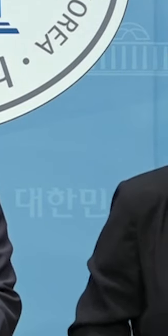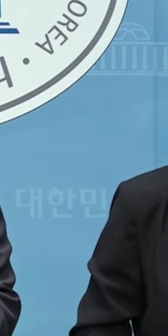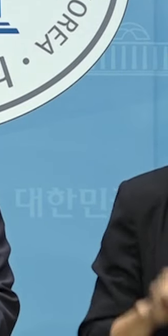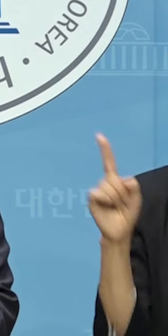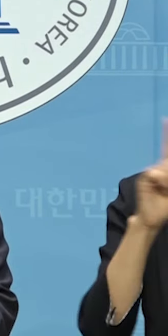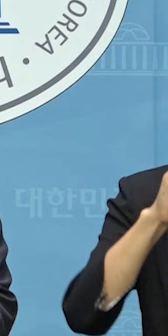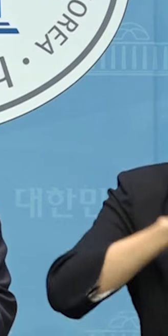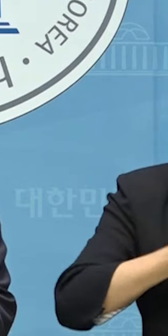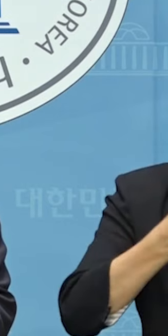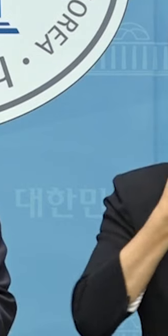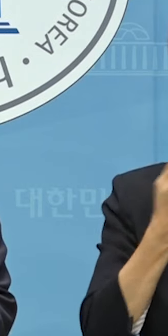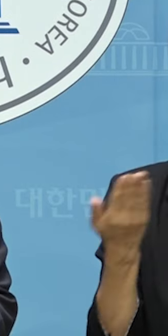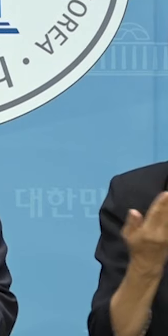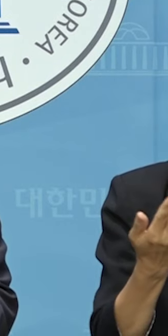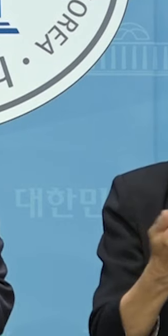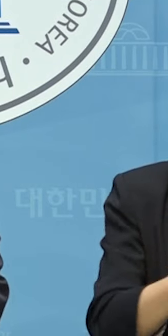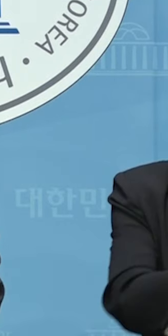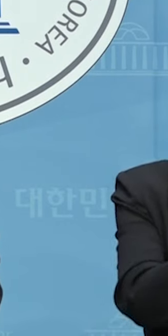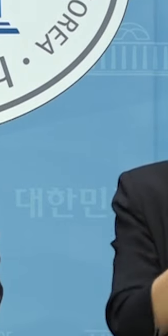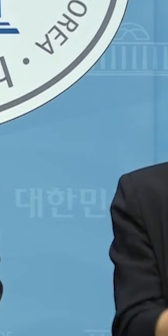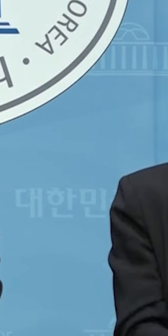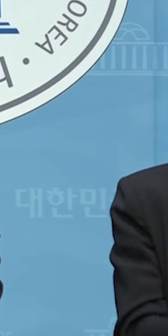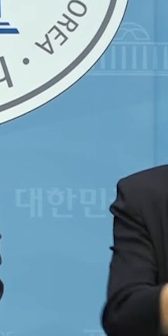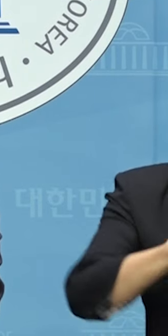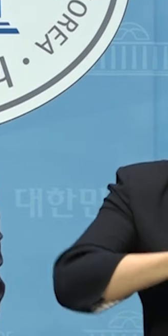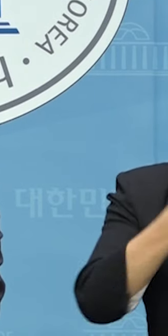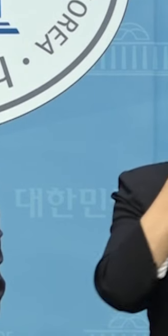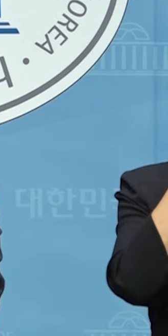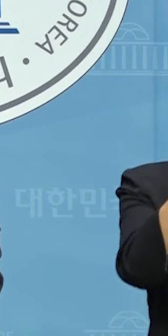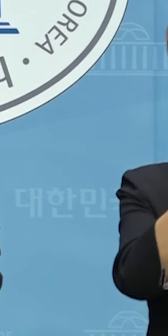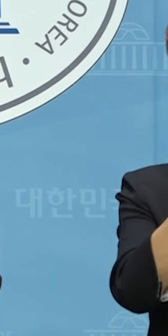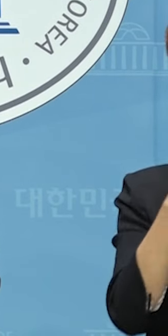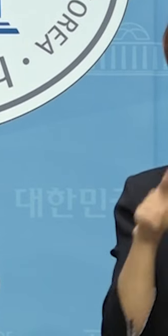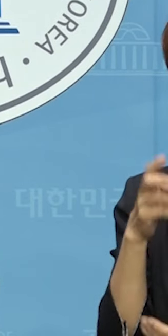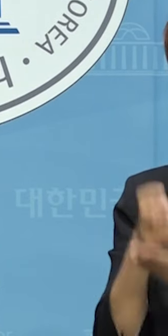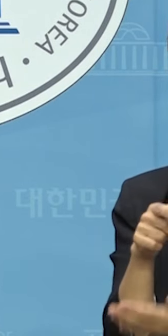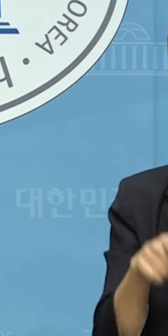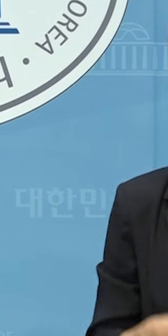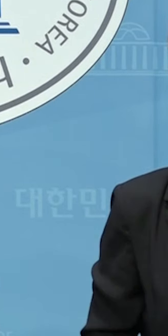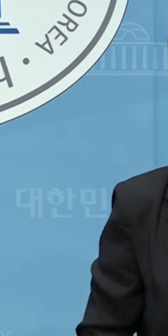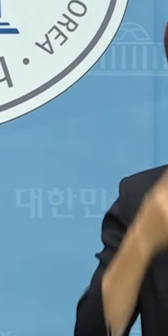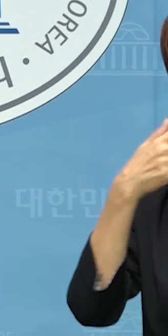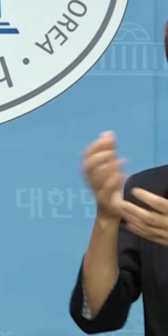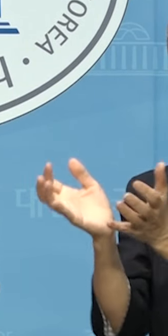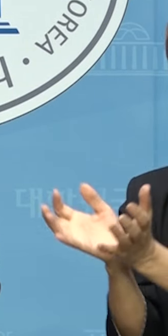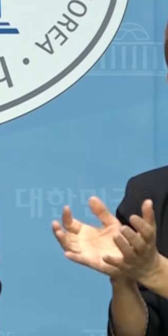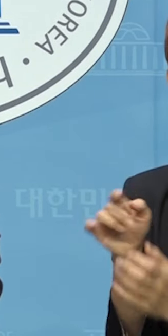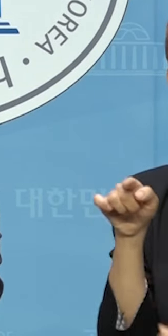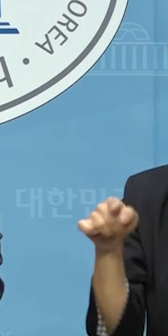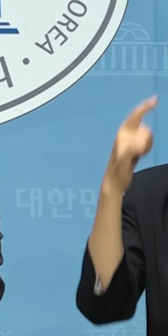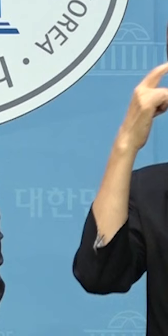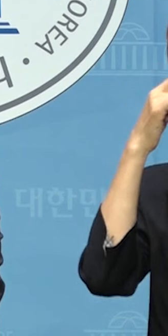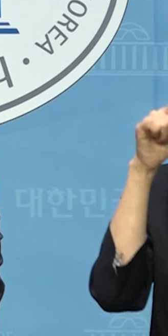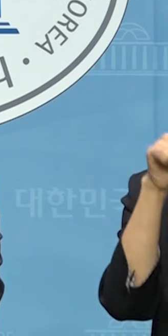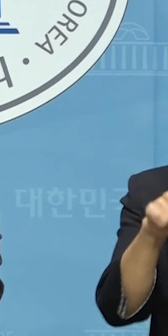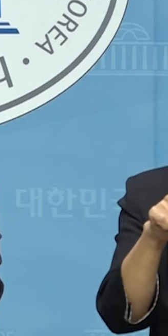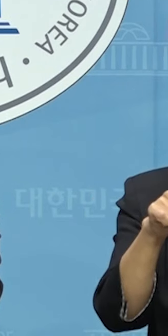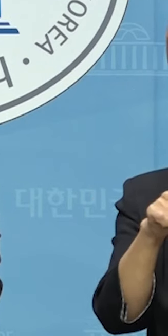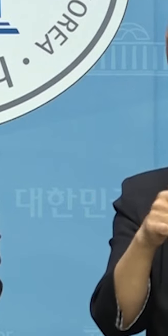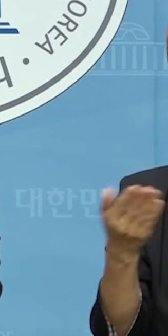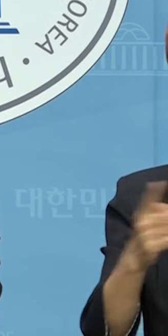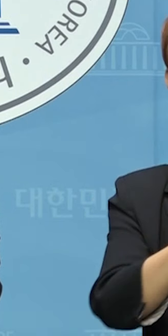없이 노동조합은 불법적인 행위도 가능하게 됩니다 왜 민주당은 이런 불안전한 노조법